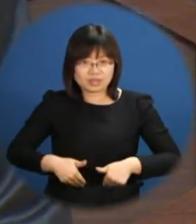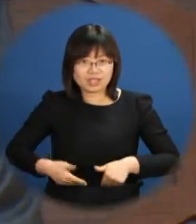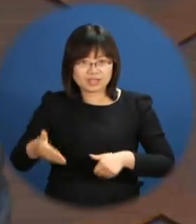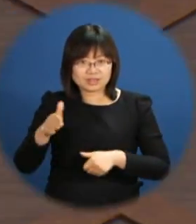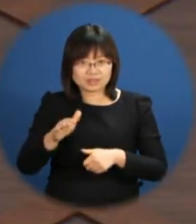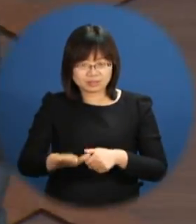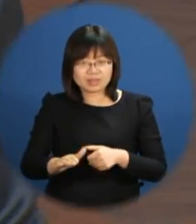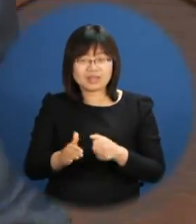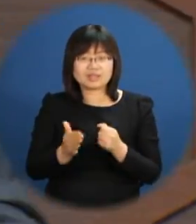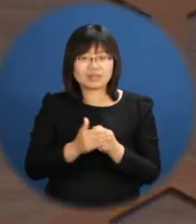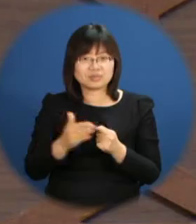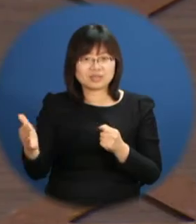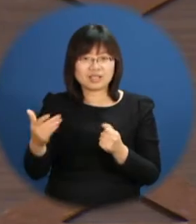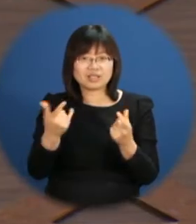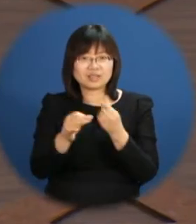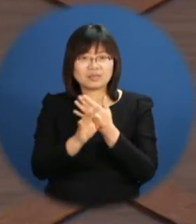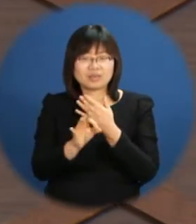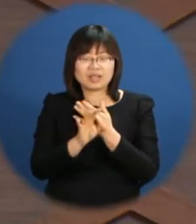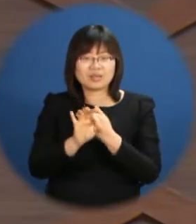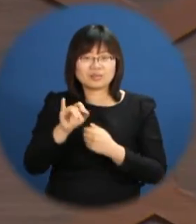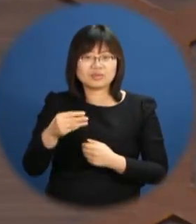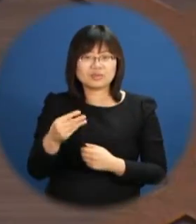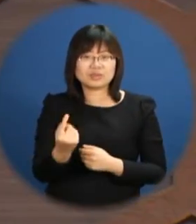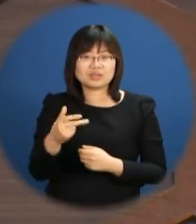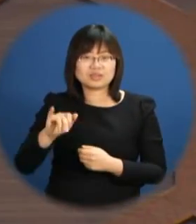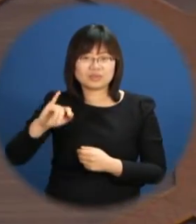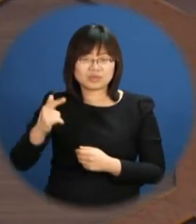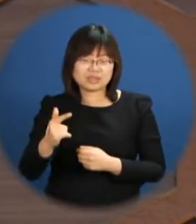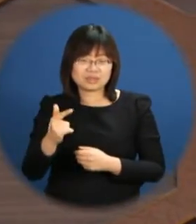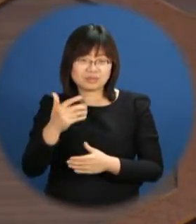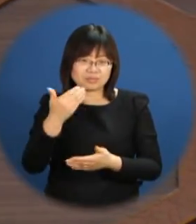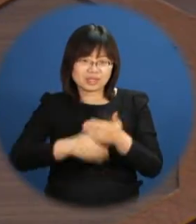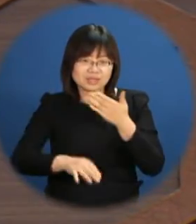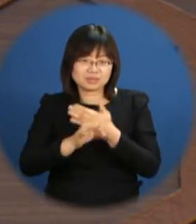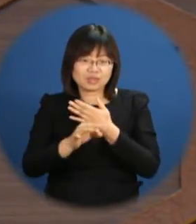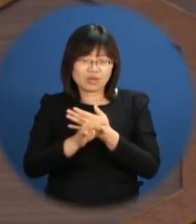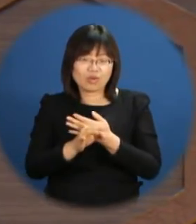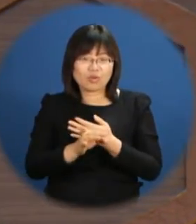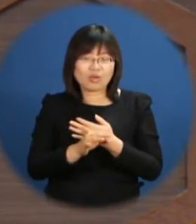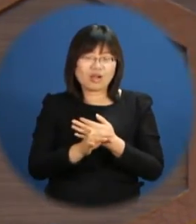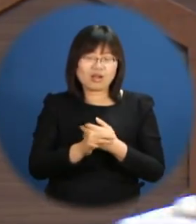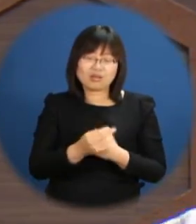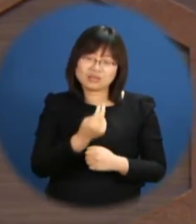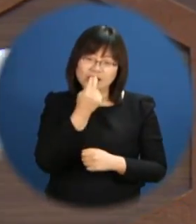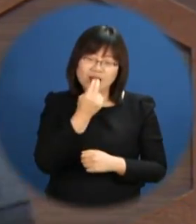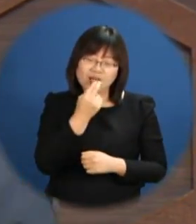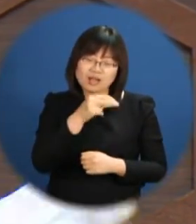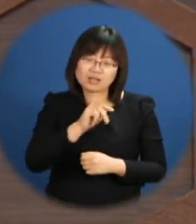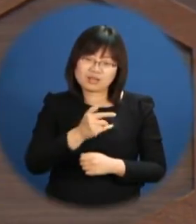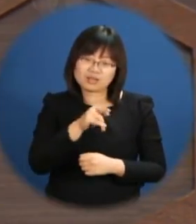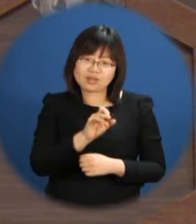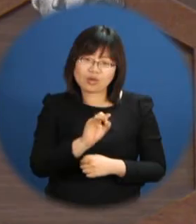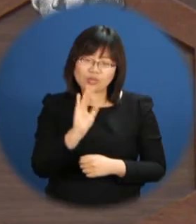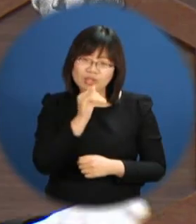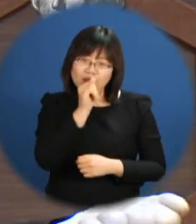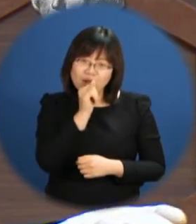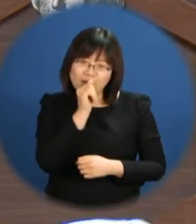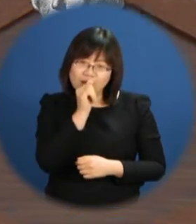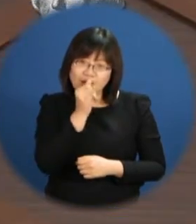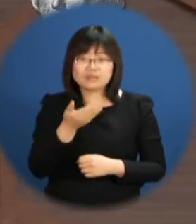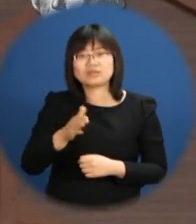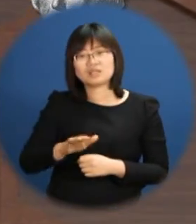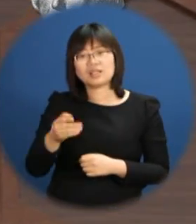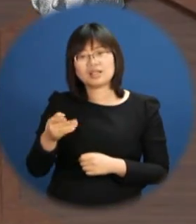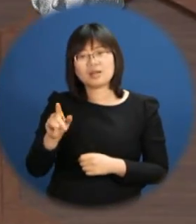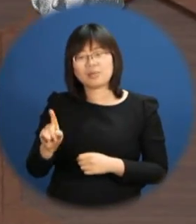그래서 야 그러면 프로지 손이 빠지면 물건이 산성이 되나보다 그랬더니 인재 라보 아진 또 그걸 오리 토끼